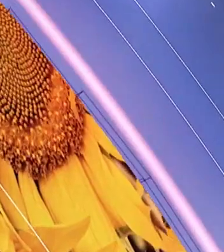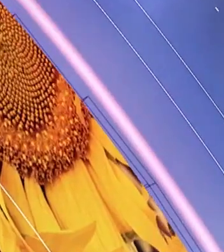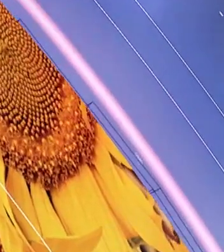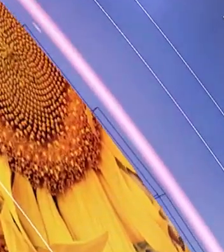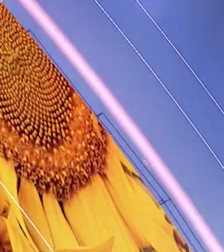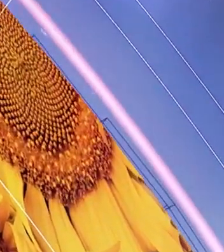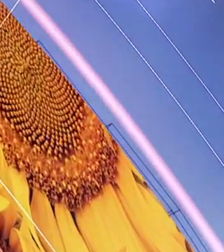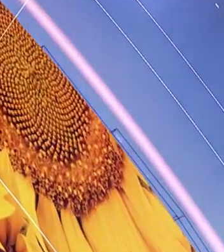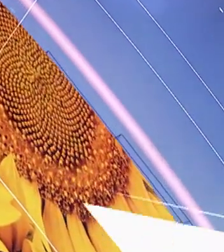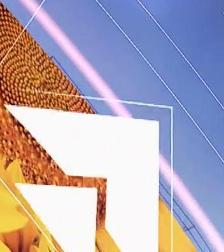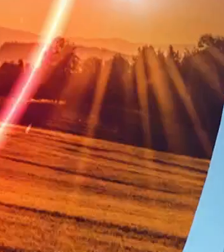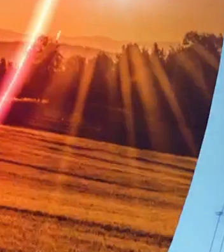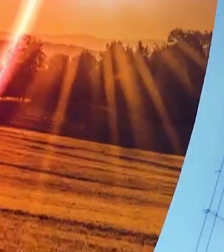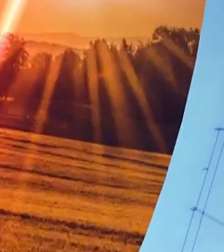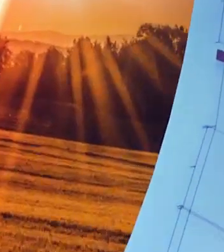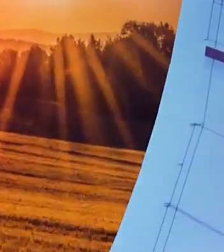МУЗЫКАЛЬНАЯ ЗАСТАВКА